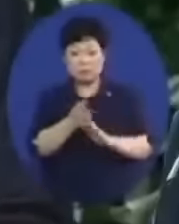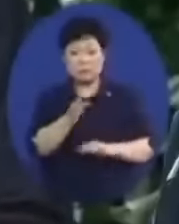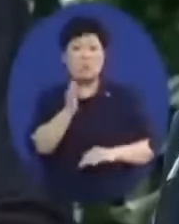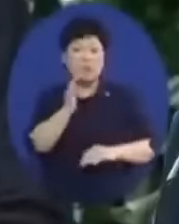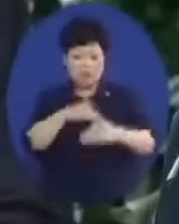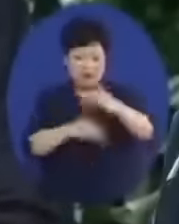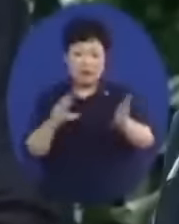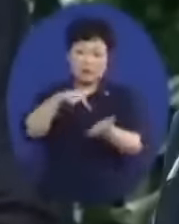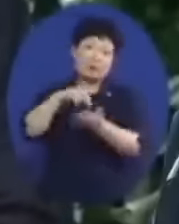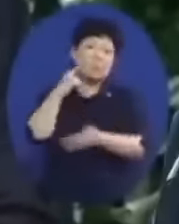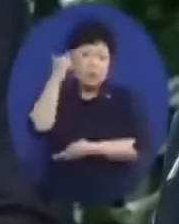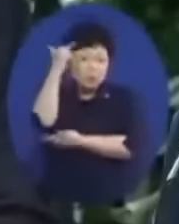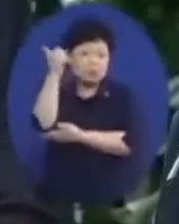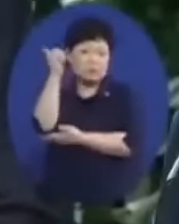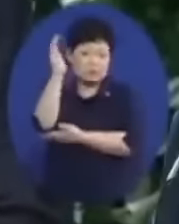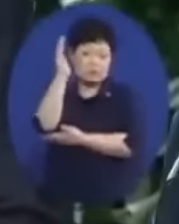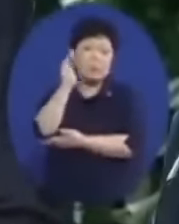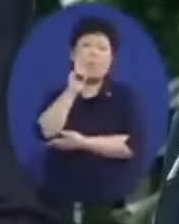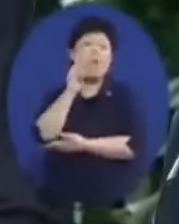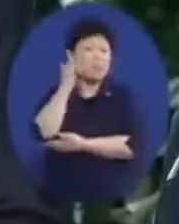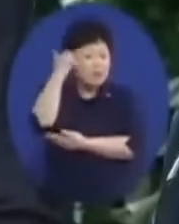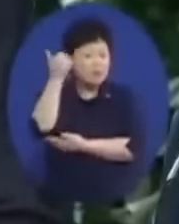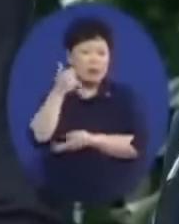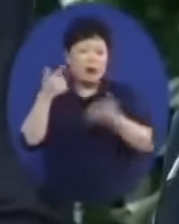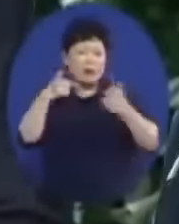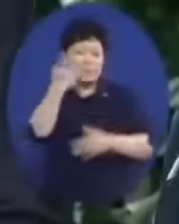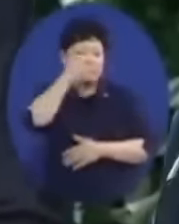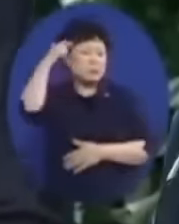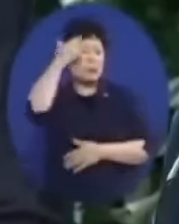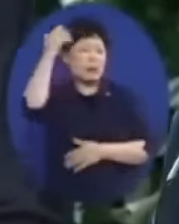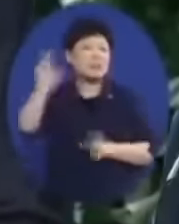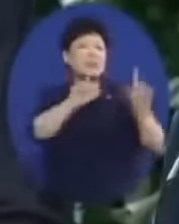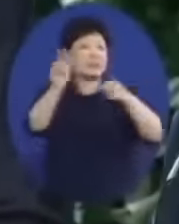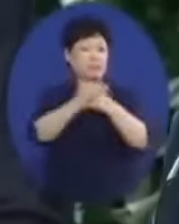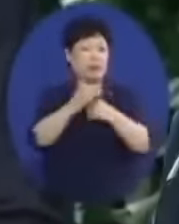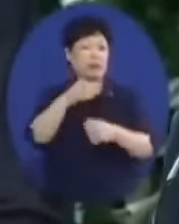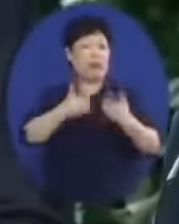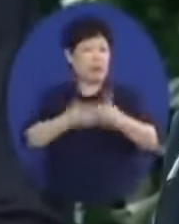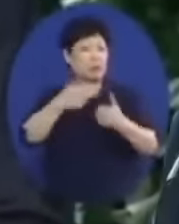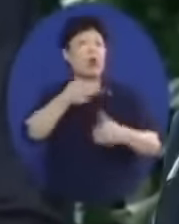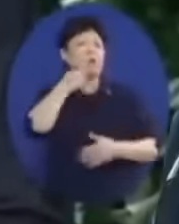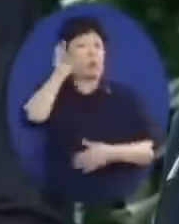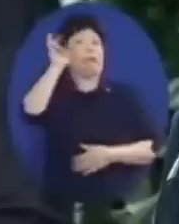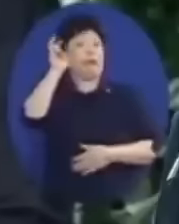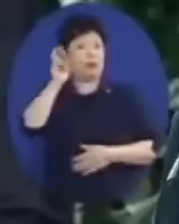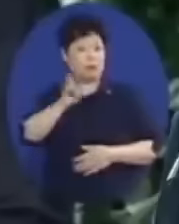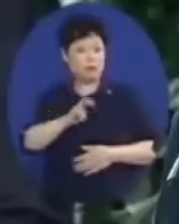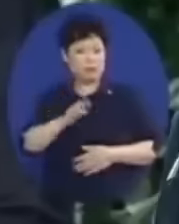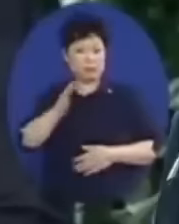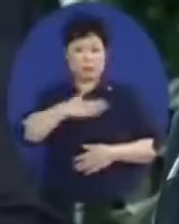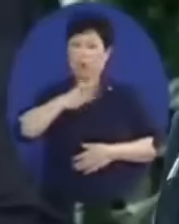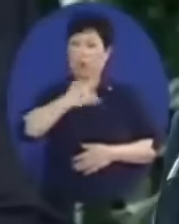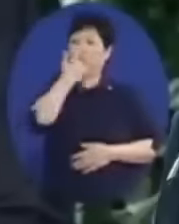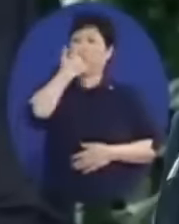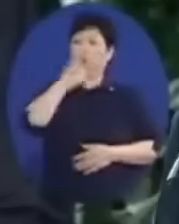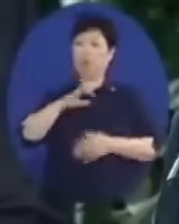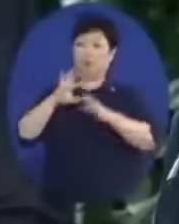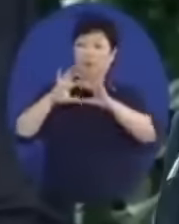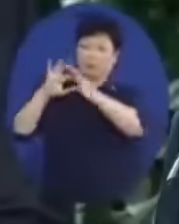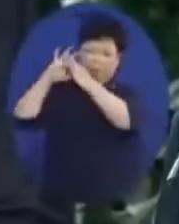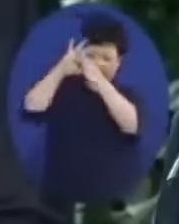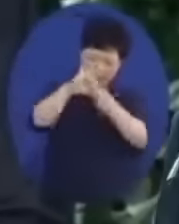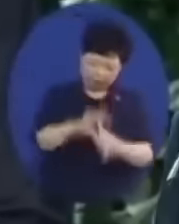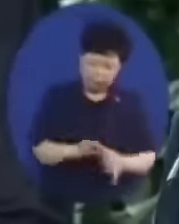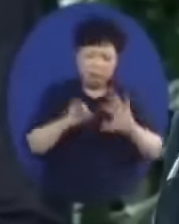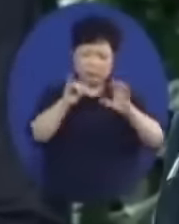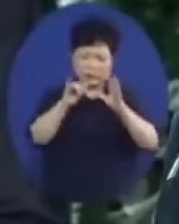목사님은 늘 신령한 생활을 하니까 갈등이 없을 것이다. 천만에요. 저도 세상이 끊임없이